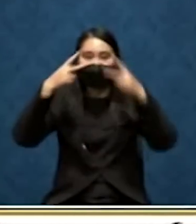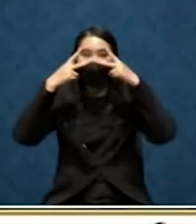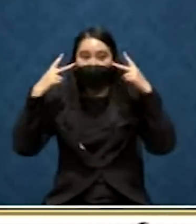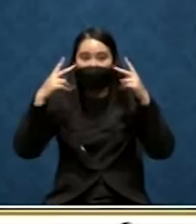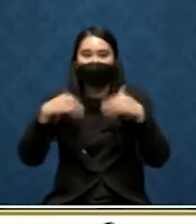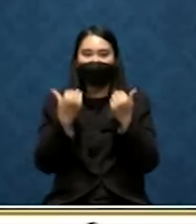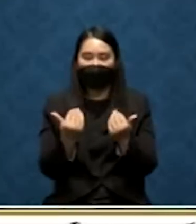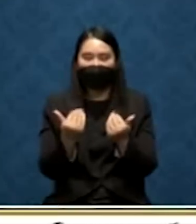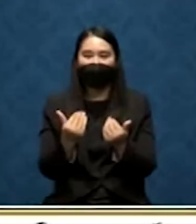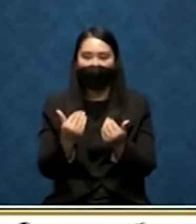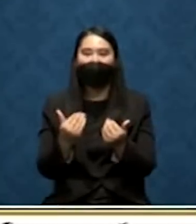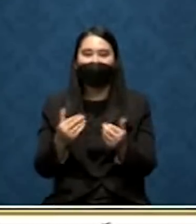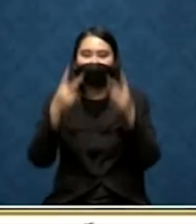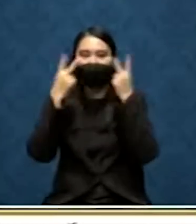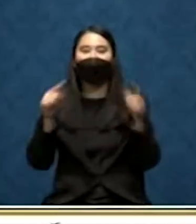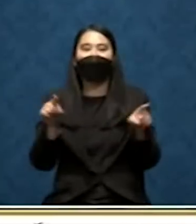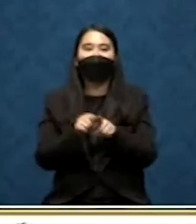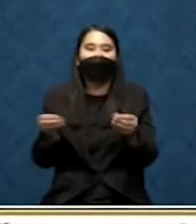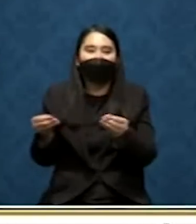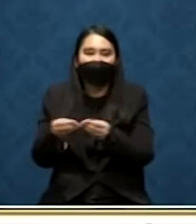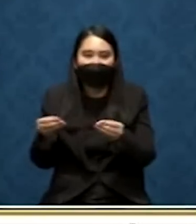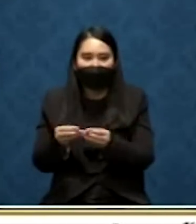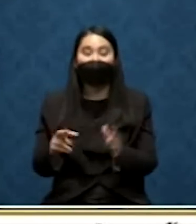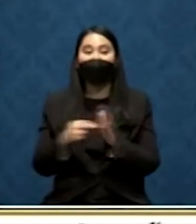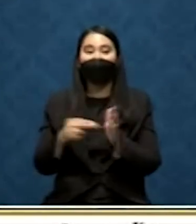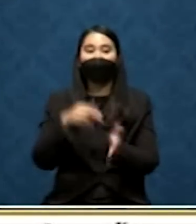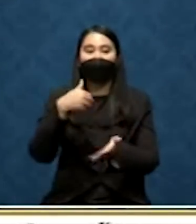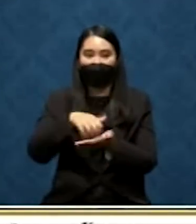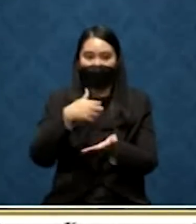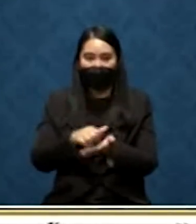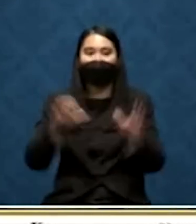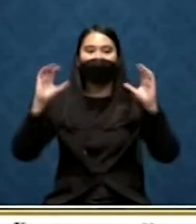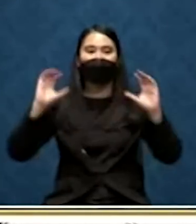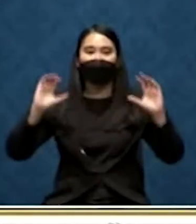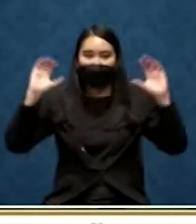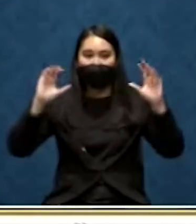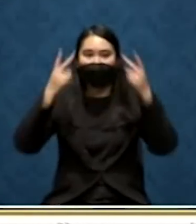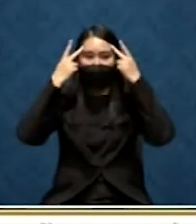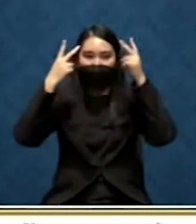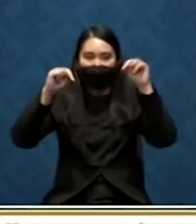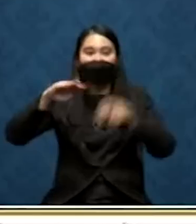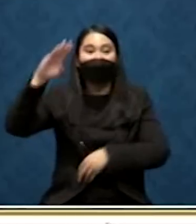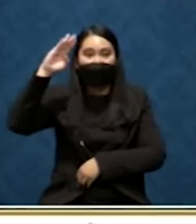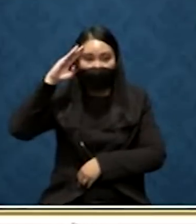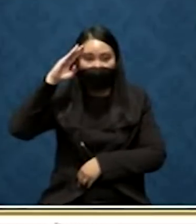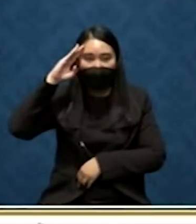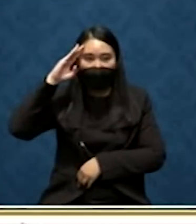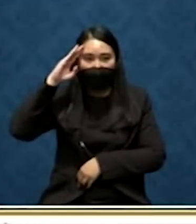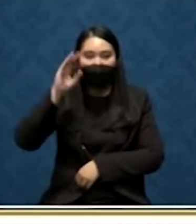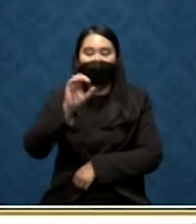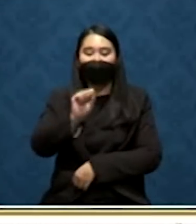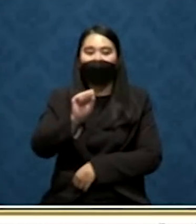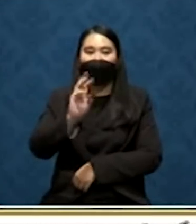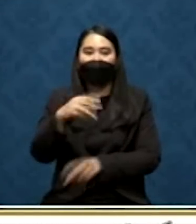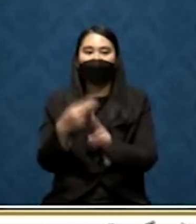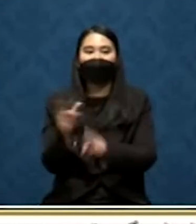ในรฐบาลเลือกมาเหมอนกันและนี่แะครับ คือสาเฮทที่รัฐบาล ผลเอกประยุติ จะปลอยให้สอวอออ่าง